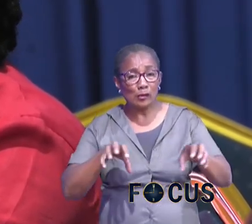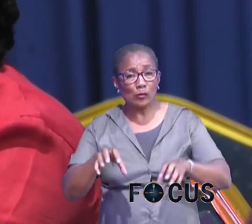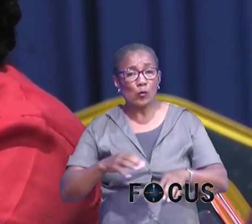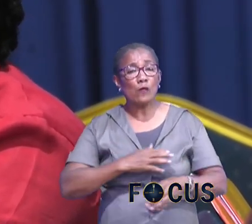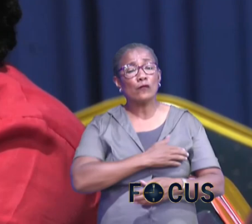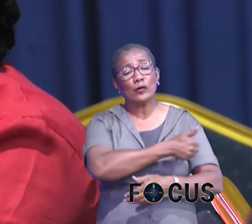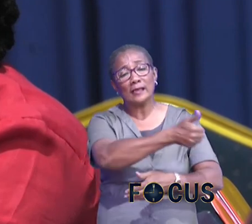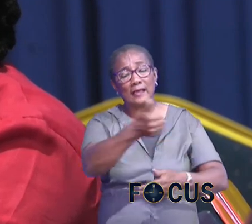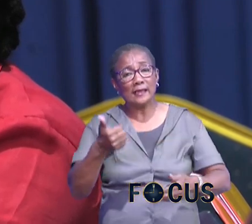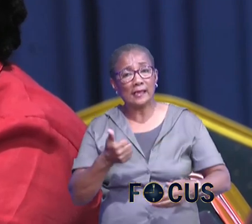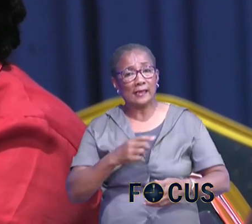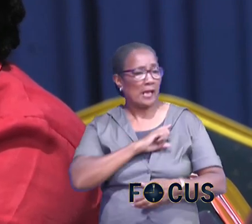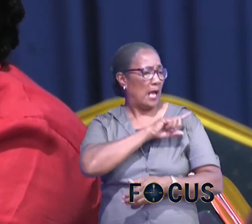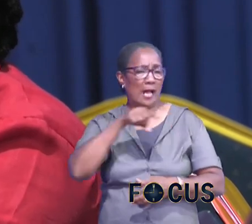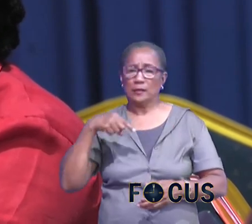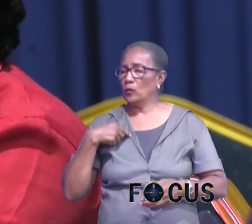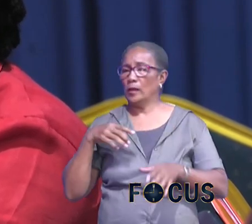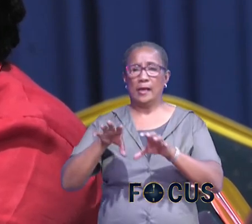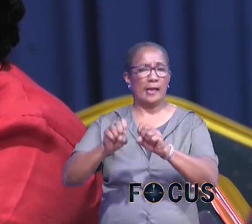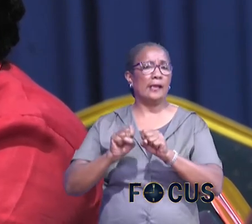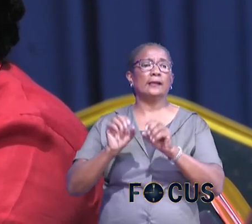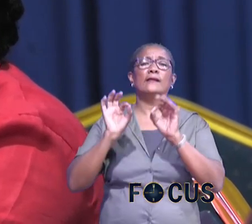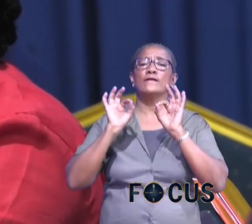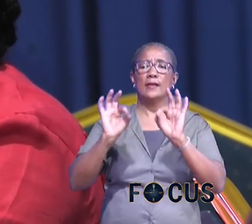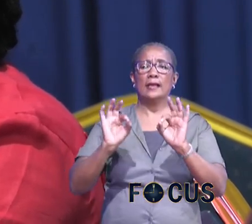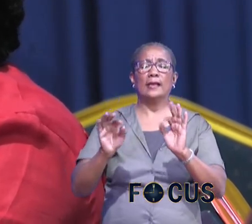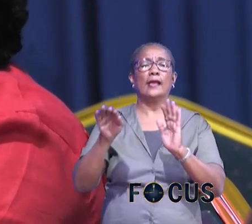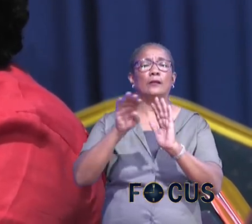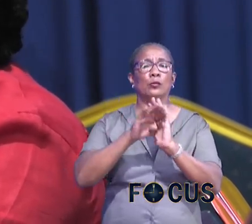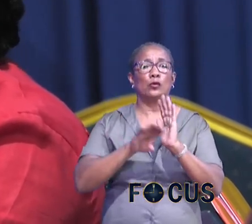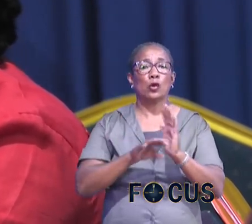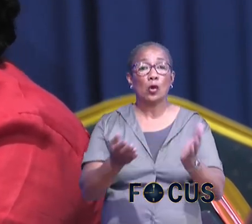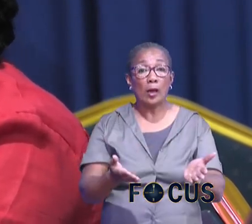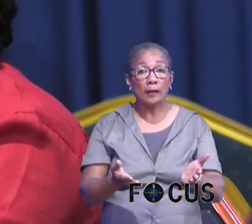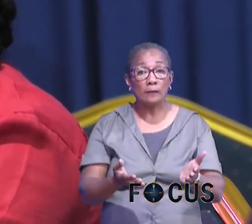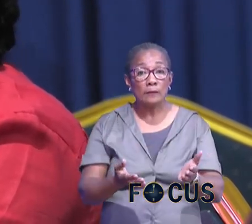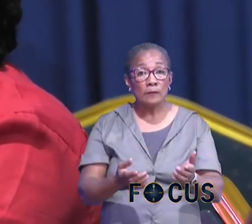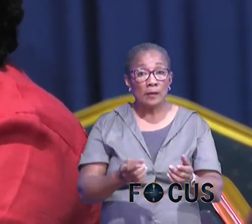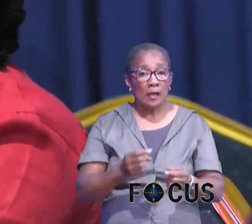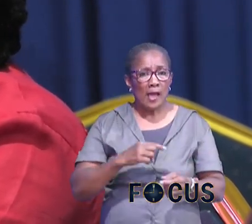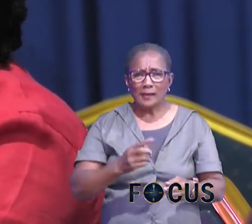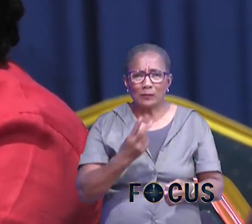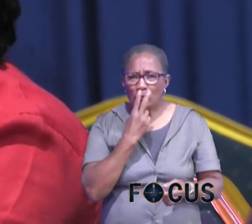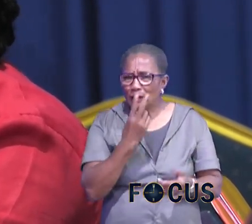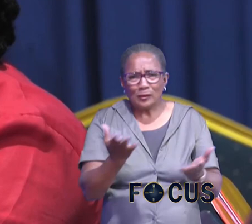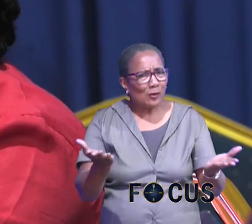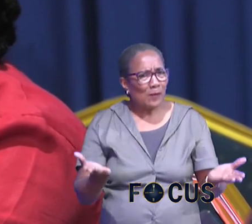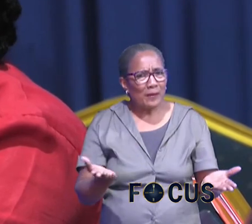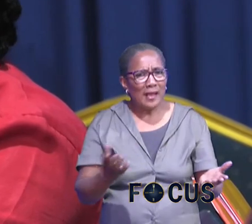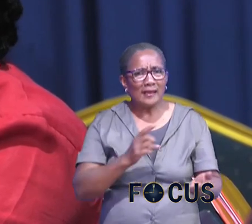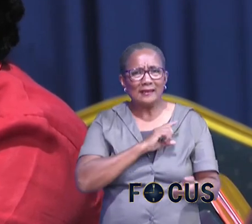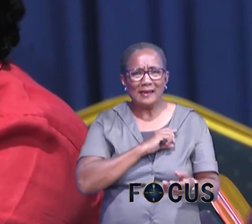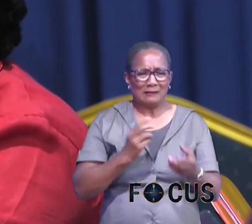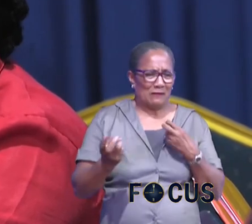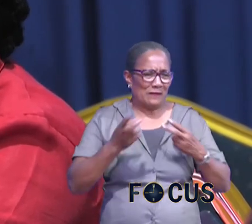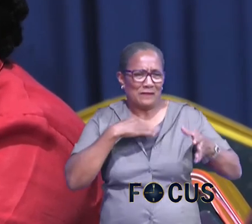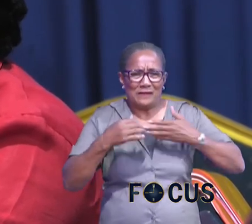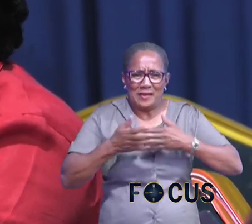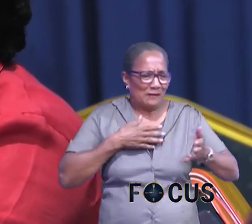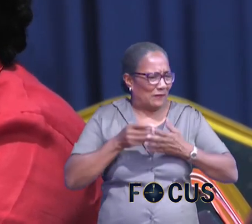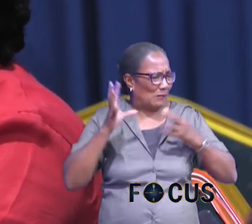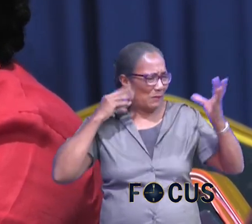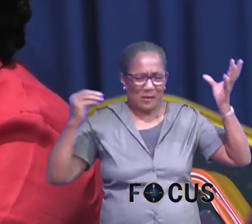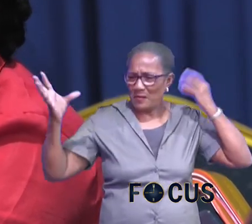we ons ook weer niet houden aan die veiligheidsprotocollen. En als aan anom jezi tak, we na un jezi